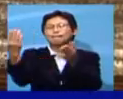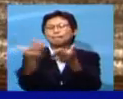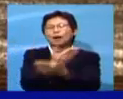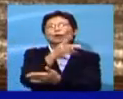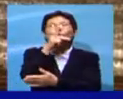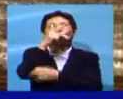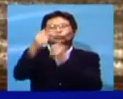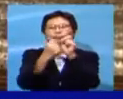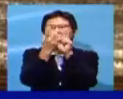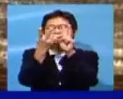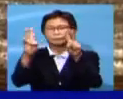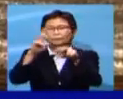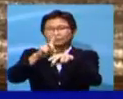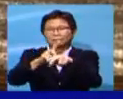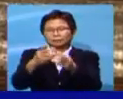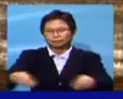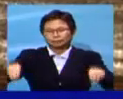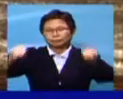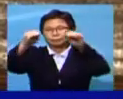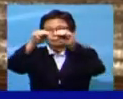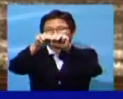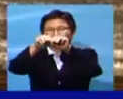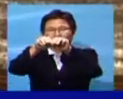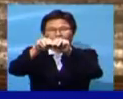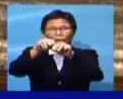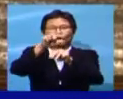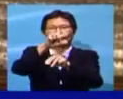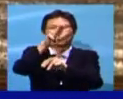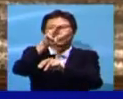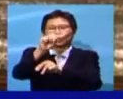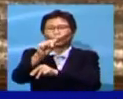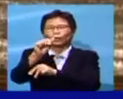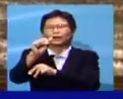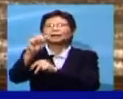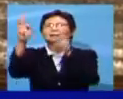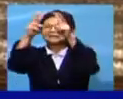2017 di perkarangan masjid al-wusta guar